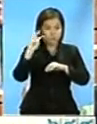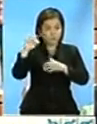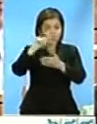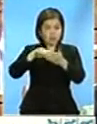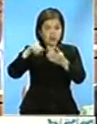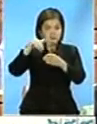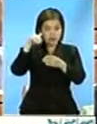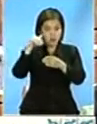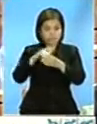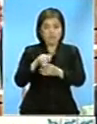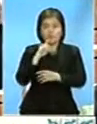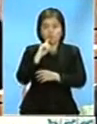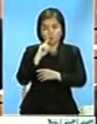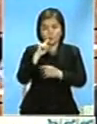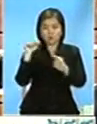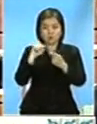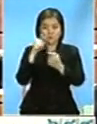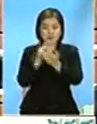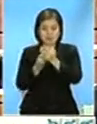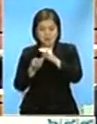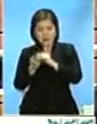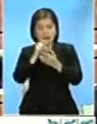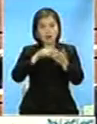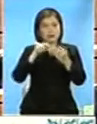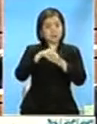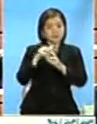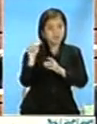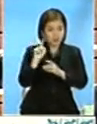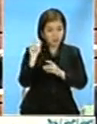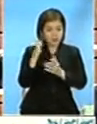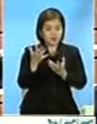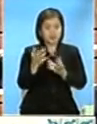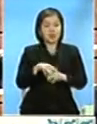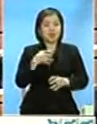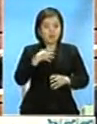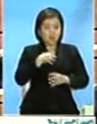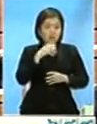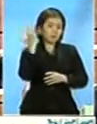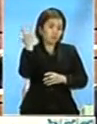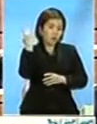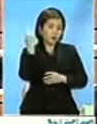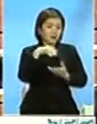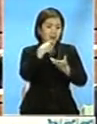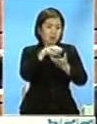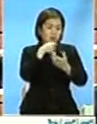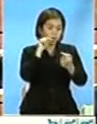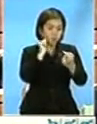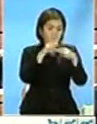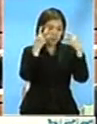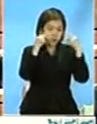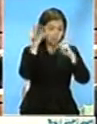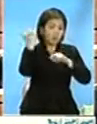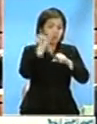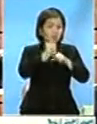ให้เขาถูกดูถูกว่าเราใช้เงินใช้ทองนะครับกับผมได้กราบเรียนท่านนายกเมื่อที่อยู่ในตึกสันติ